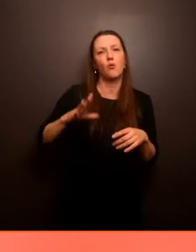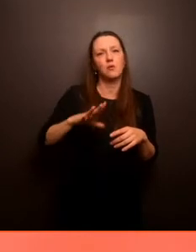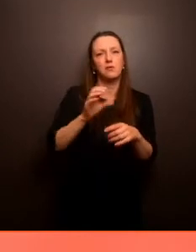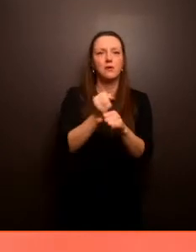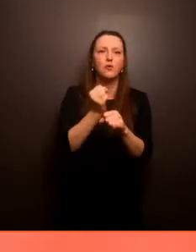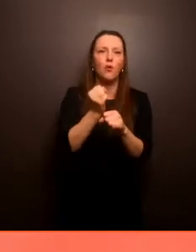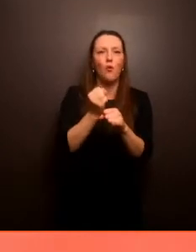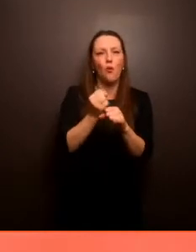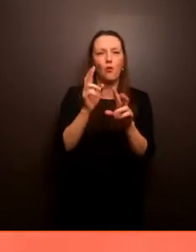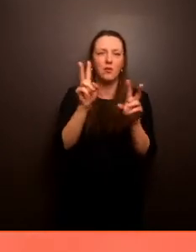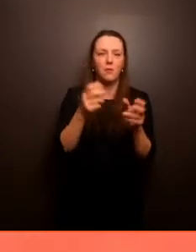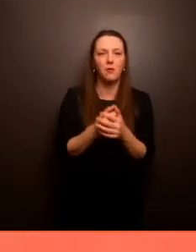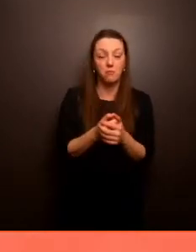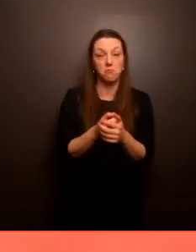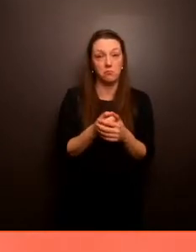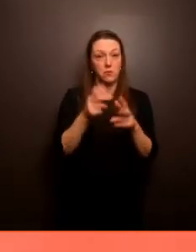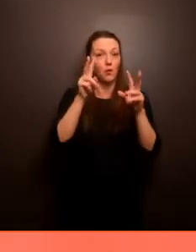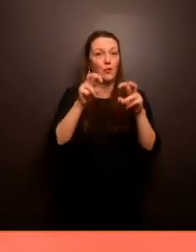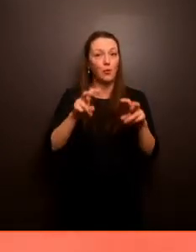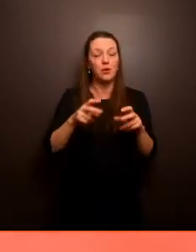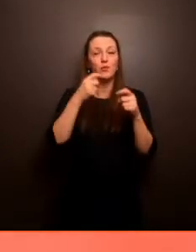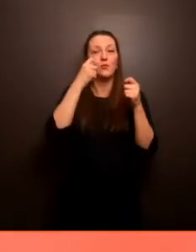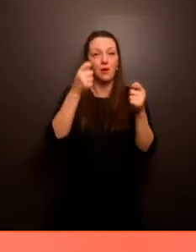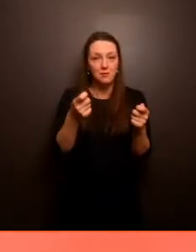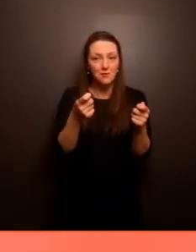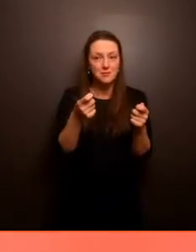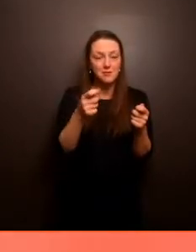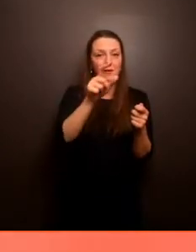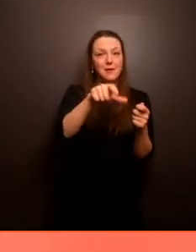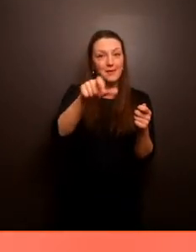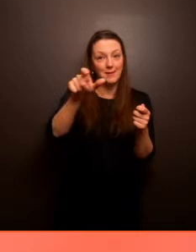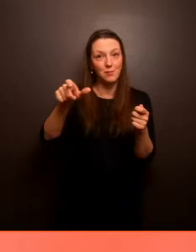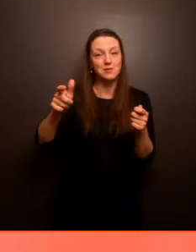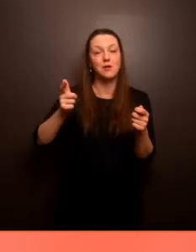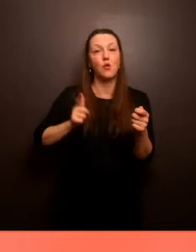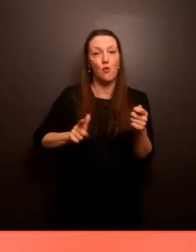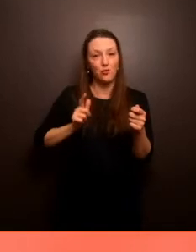need uuringud kinnitavad seda, et inimesed ootavad